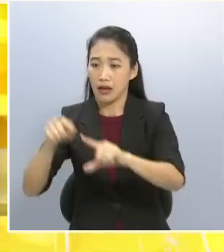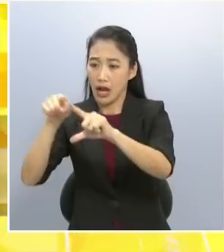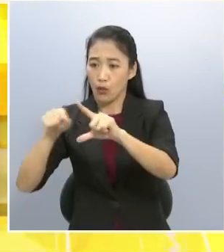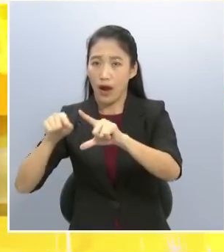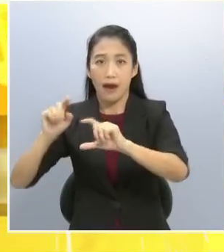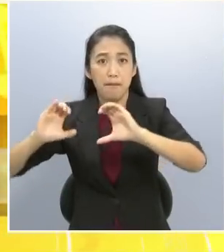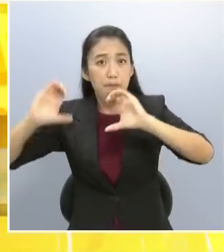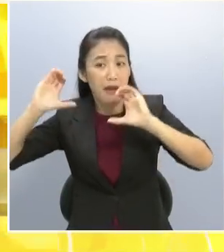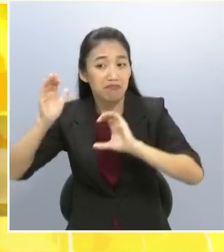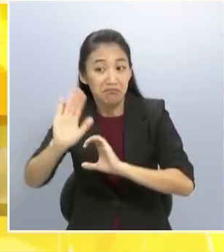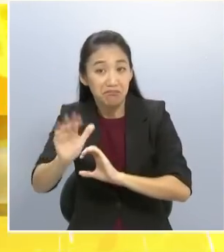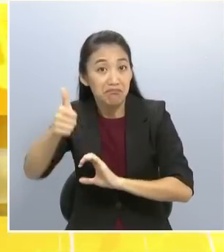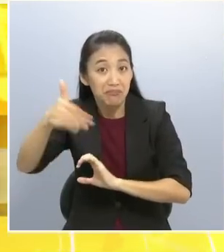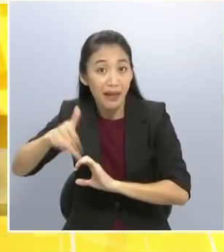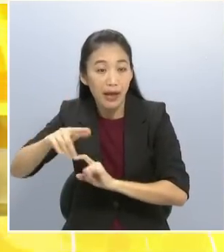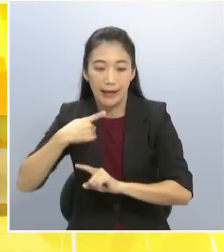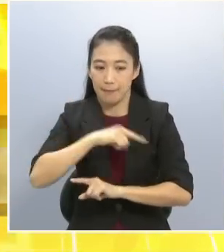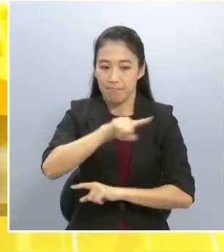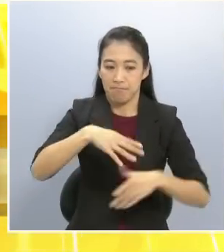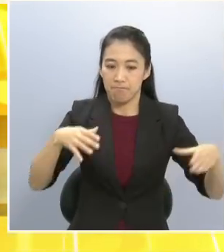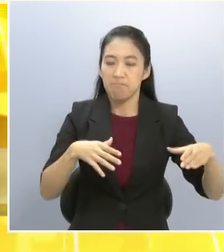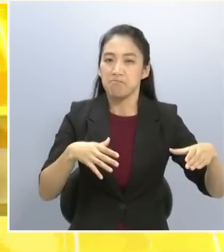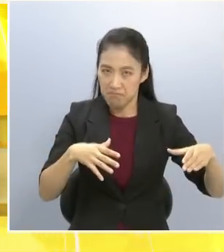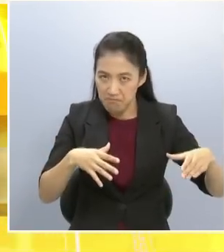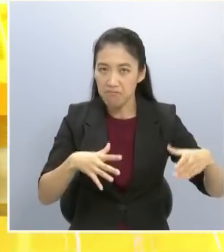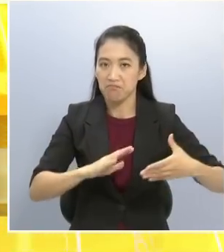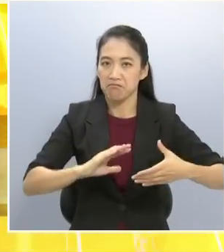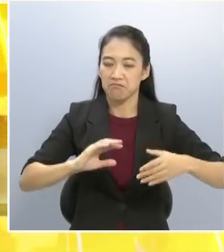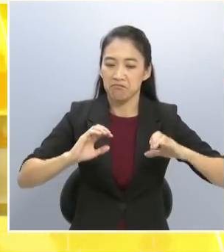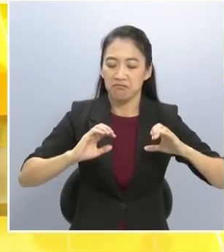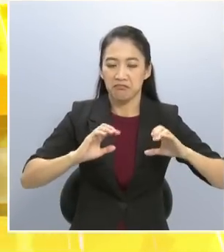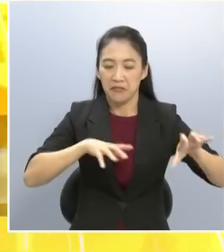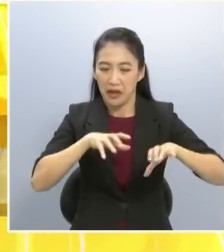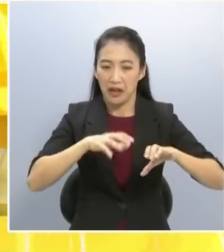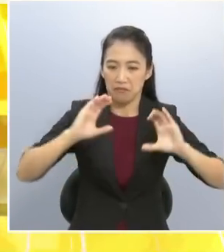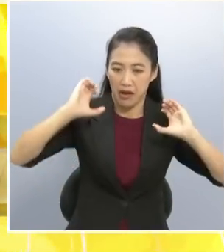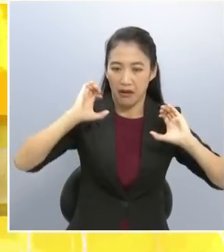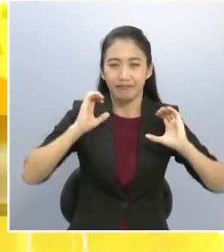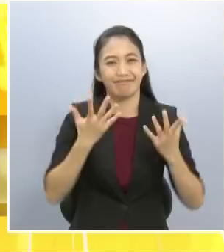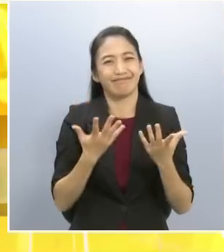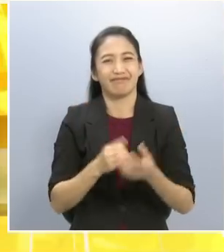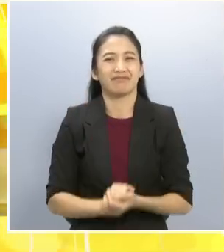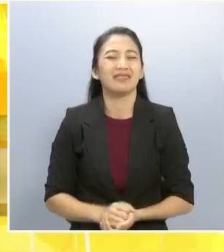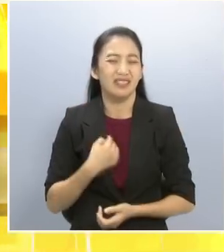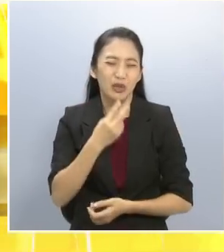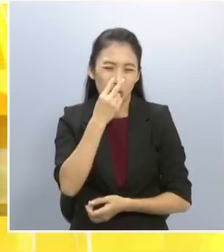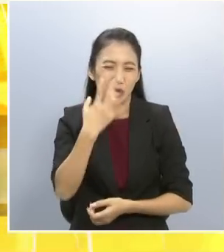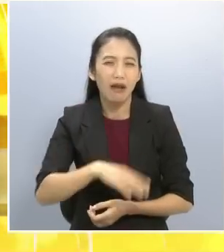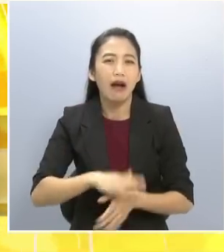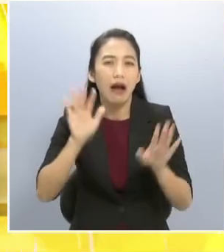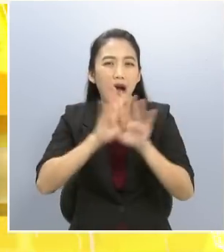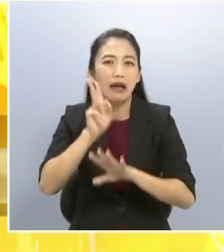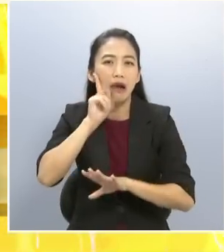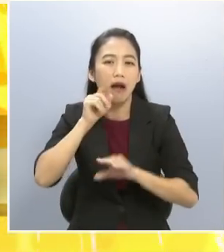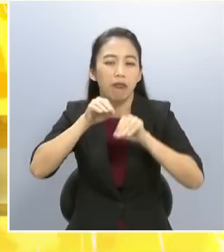ก็ถึงขนาดไหนท่านผู้ชมฮะอันนี้เนี่ยถ้าดูแล้วน่าจะเข้าไปข่าวปล่อยแต่เรานำเสนอให้เห็นว่ามันมี